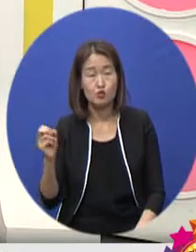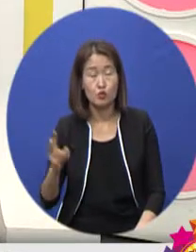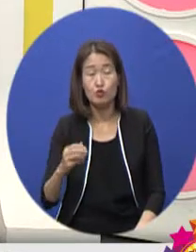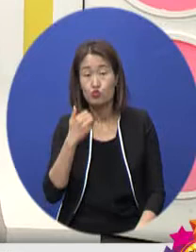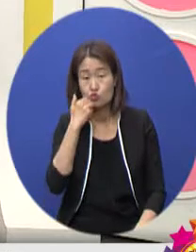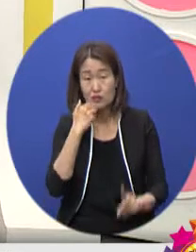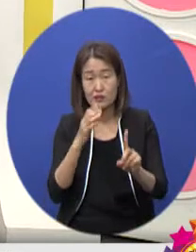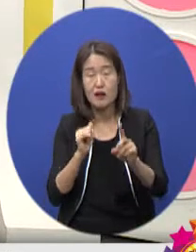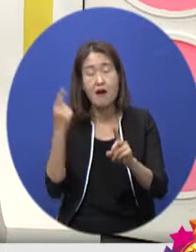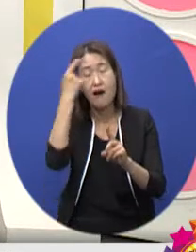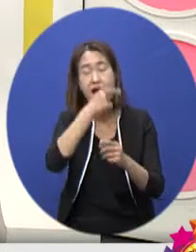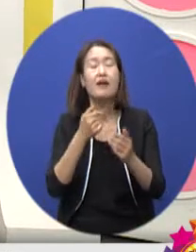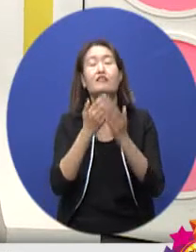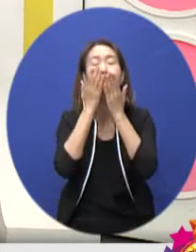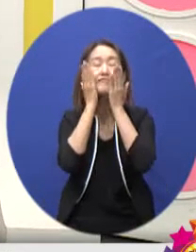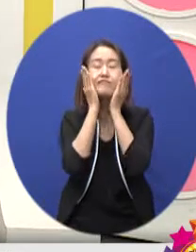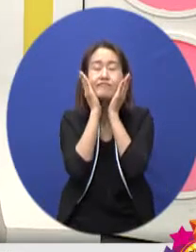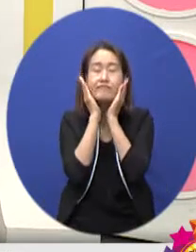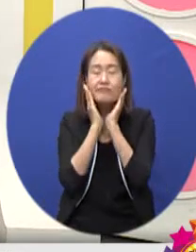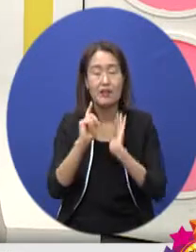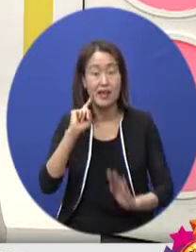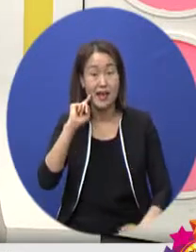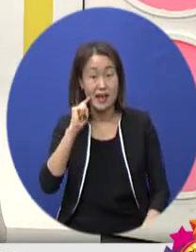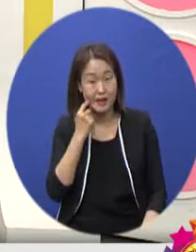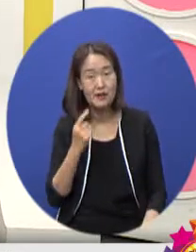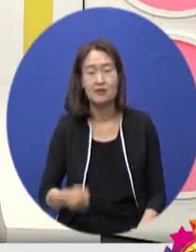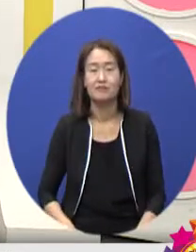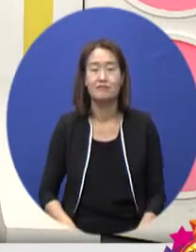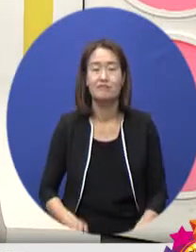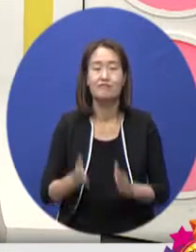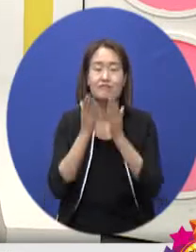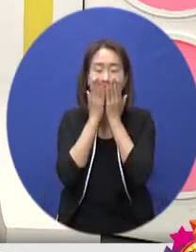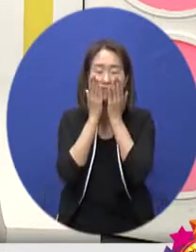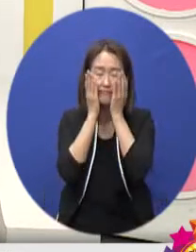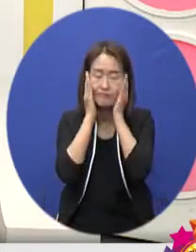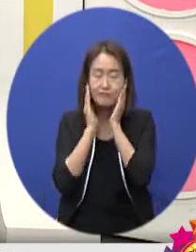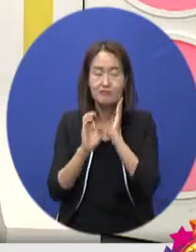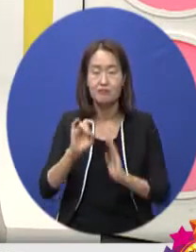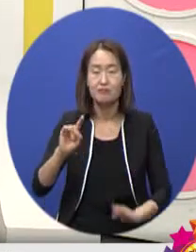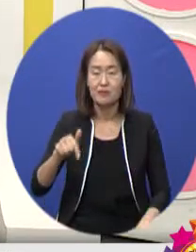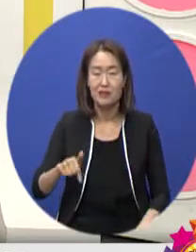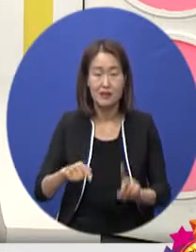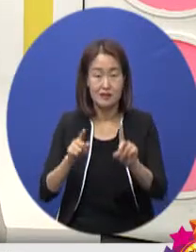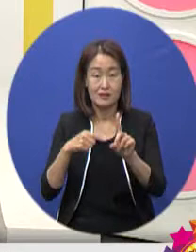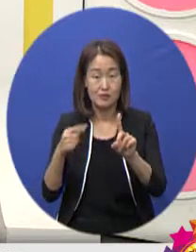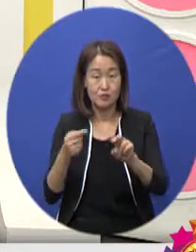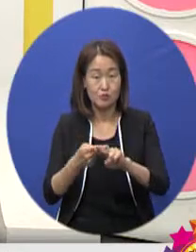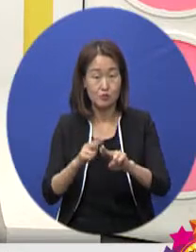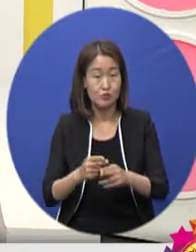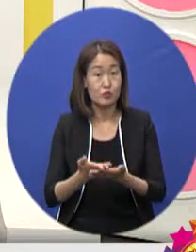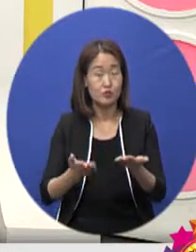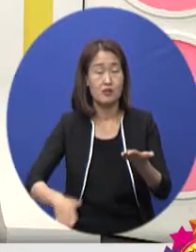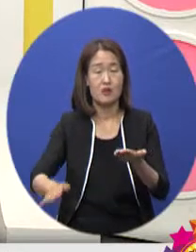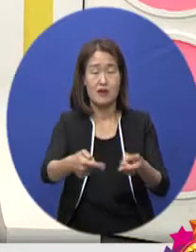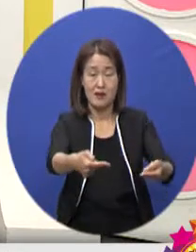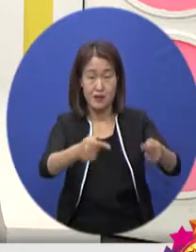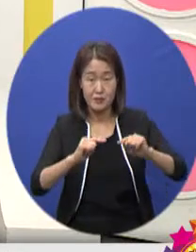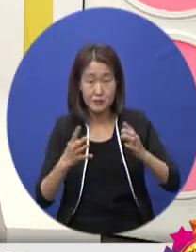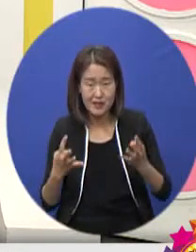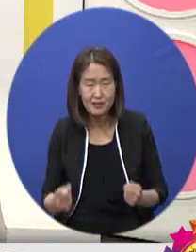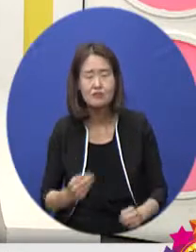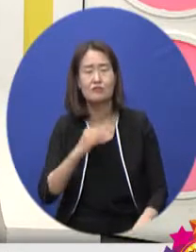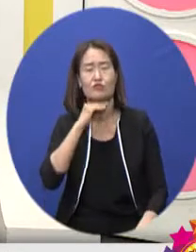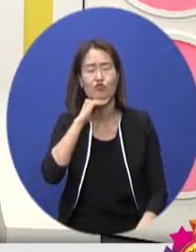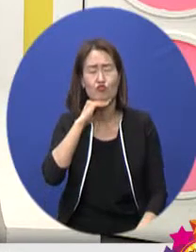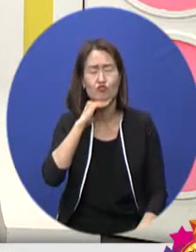한 분에게는 얼굴에 붙이면 촉촉해지고 이뻐지시는 마스크팩을 보내드리도록 하겠습니다. 네, 많은 참여를 기다리면서